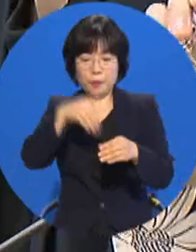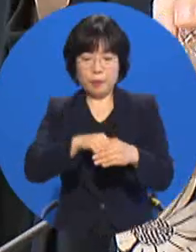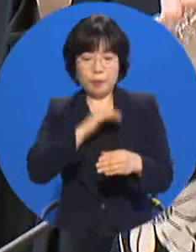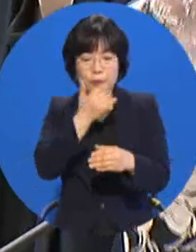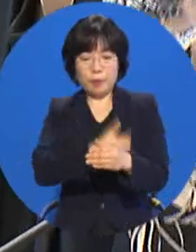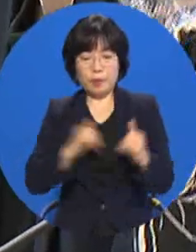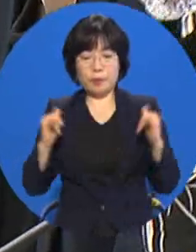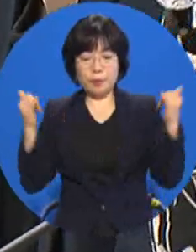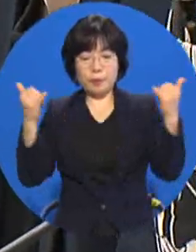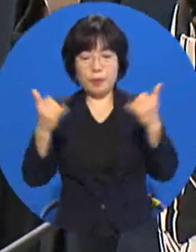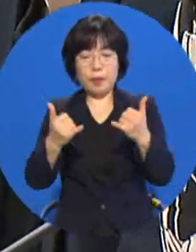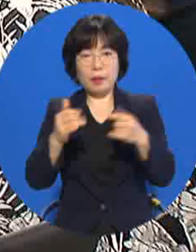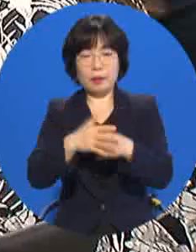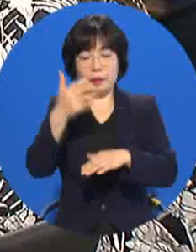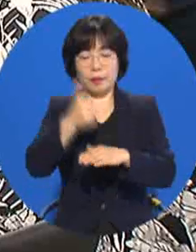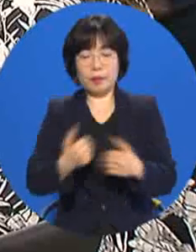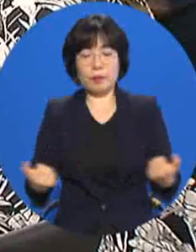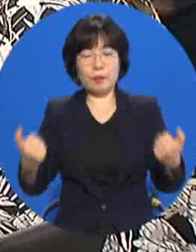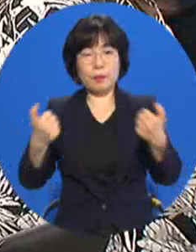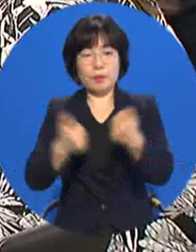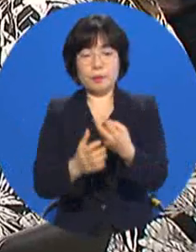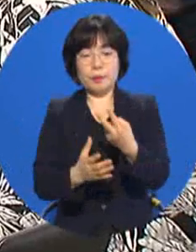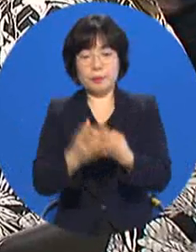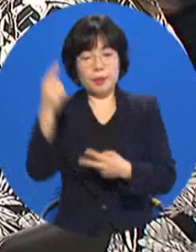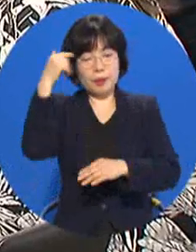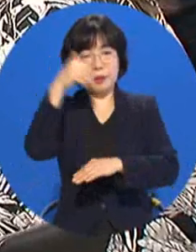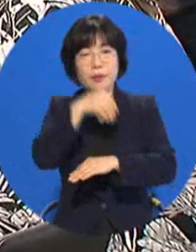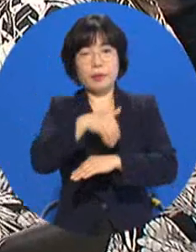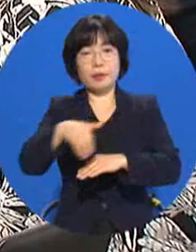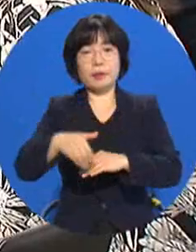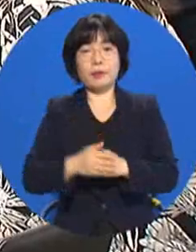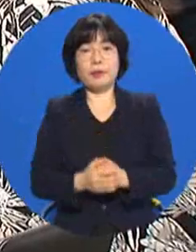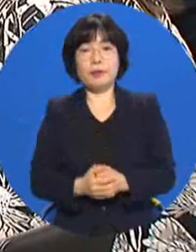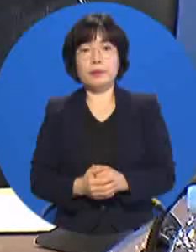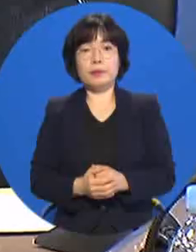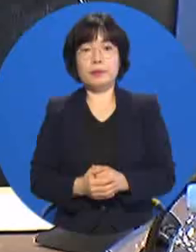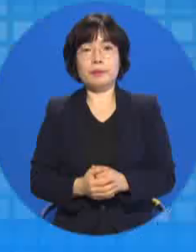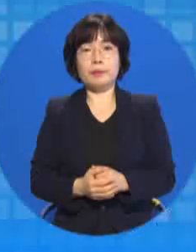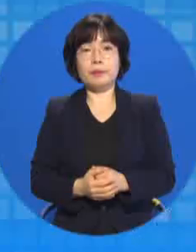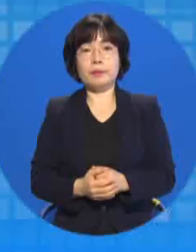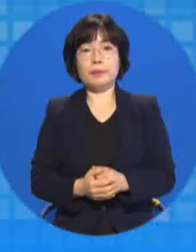유권자 여론조사 결과를 각각 50%씩 반영해 치러집니다.